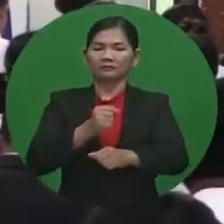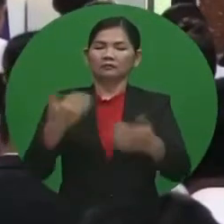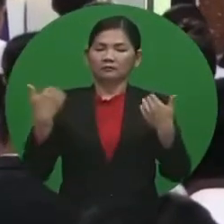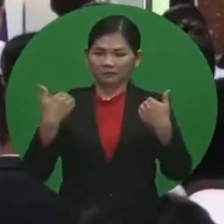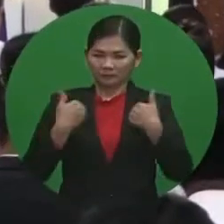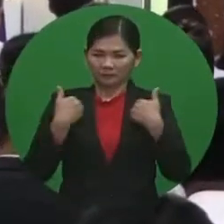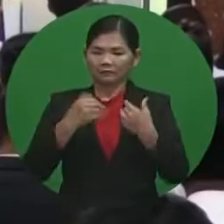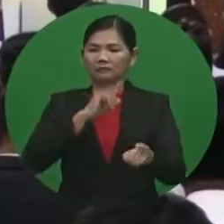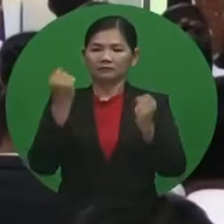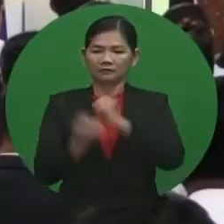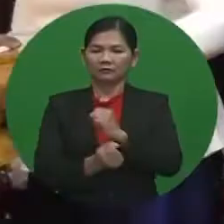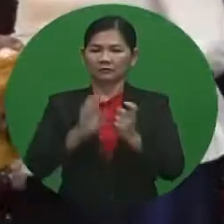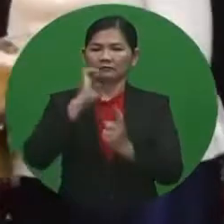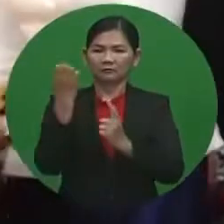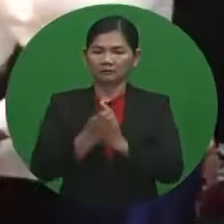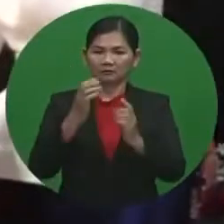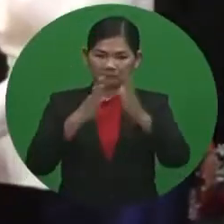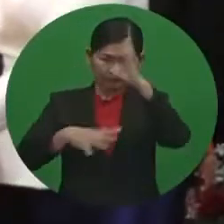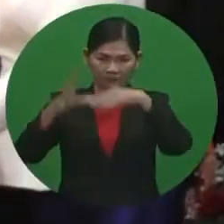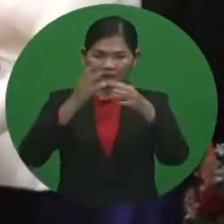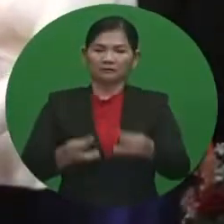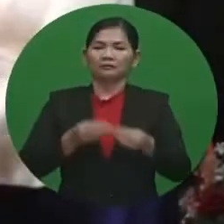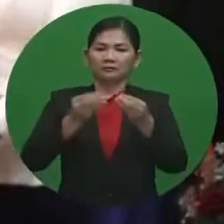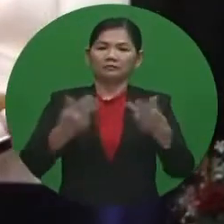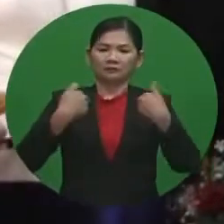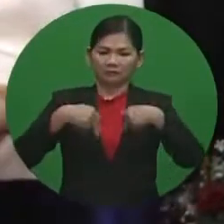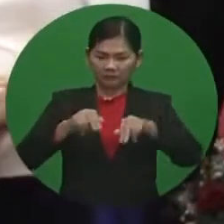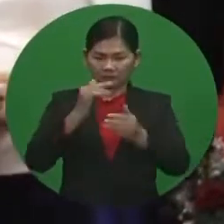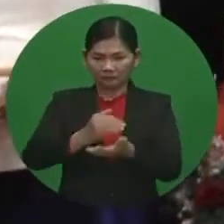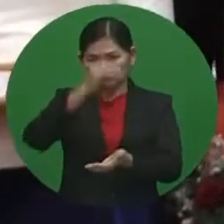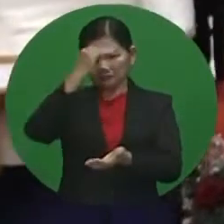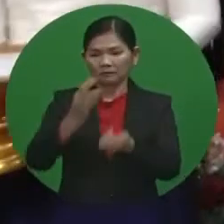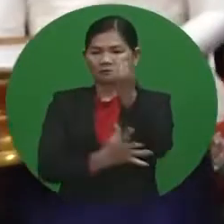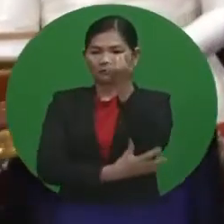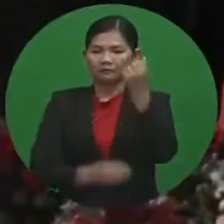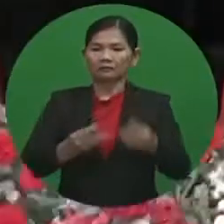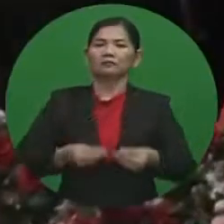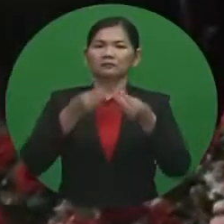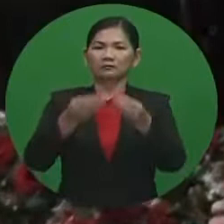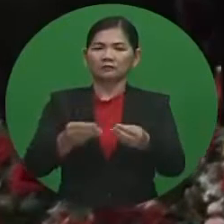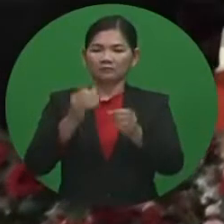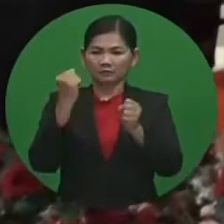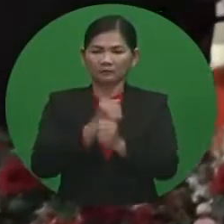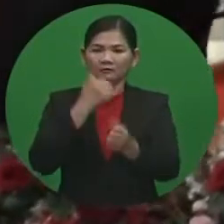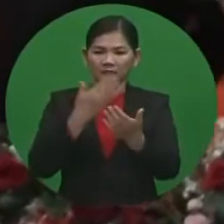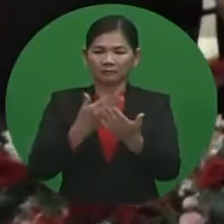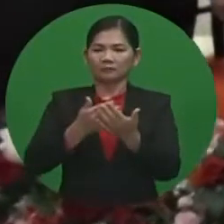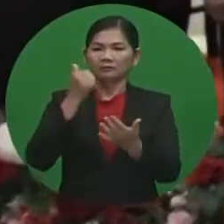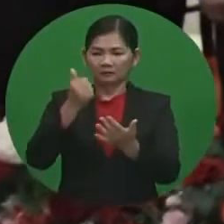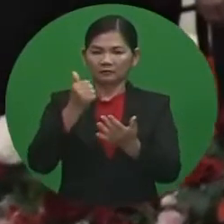ន្តការកែលម្អបរិស្ថានសាលារៀនការផ្តល់អាហារូបករណ៍សិស្សក្រីក្របានផ្តល់លទ្ធភាពឲ្យកាន់តែប្រសើរថែ